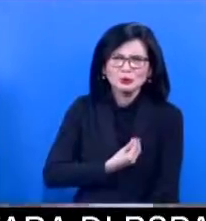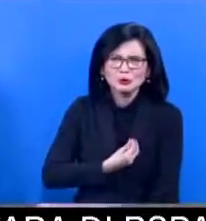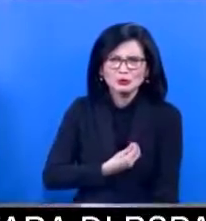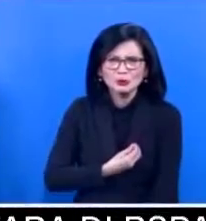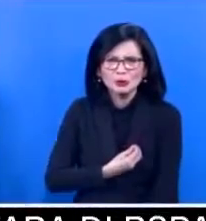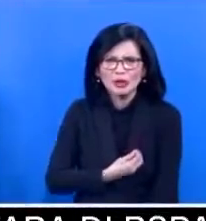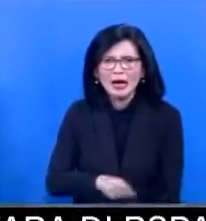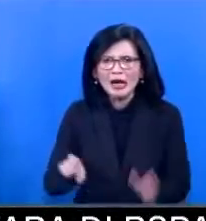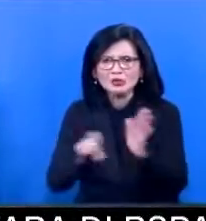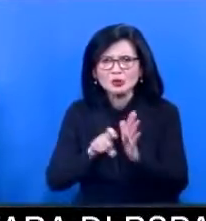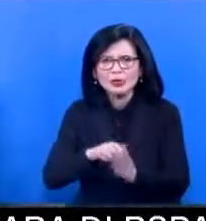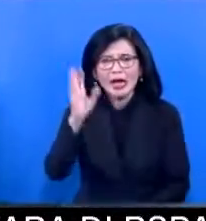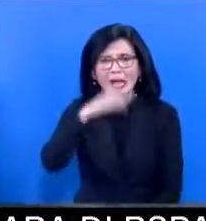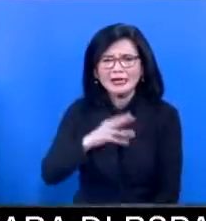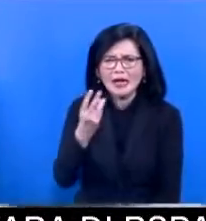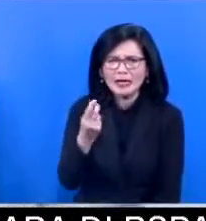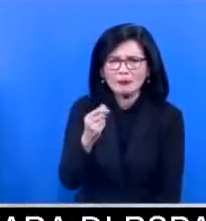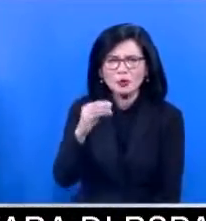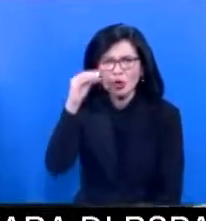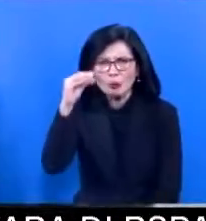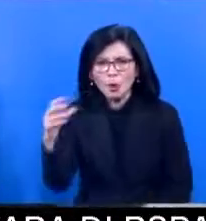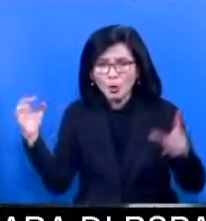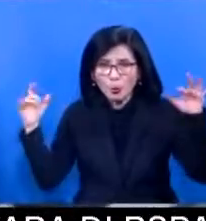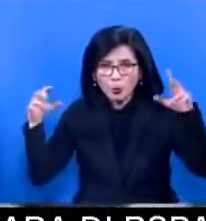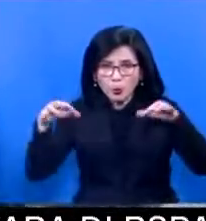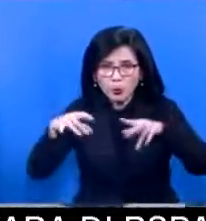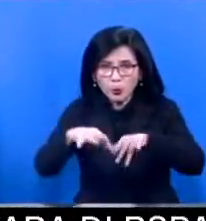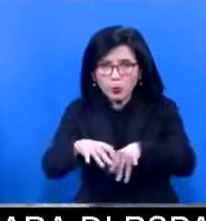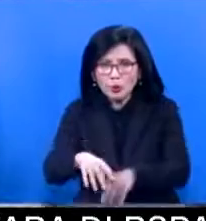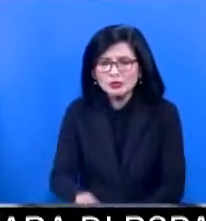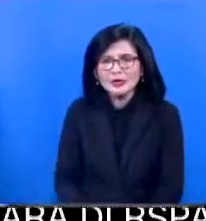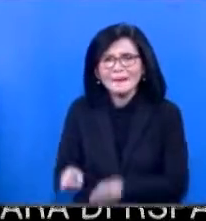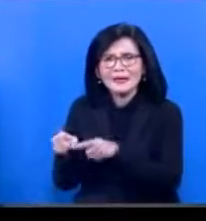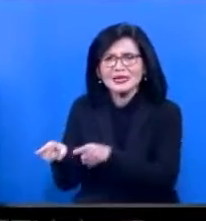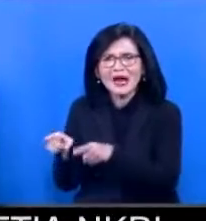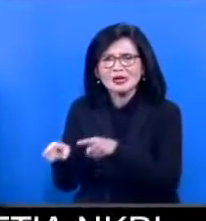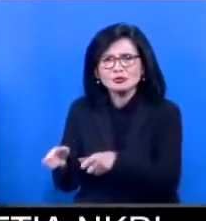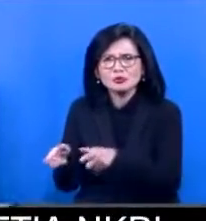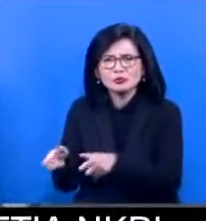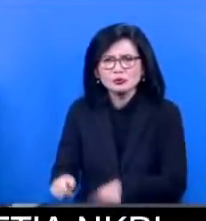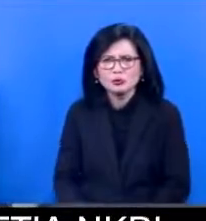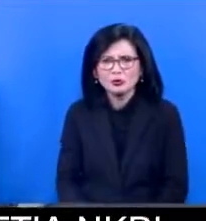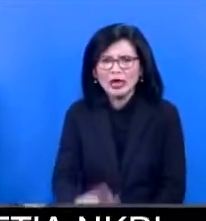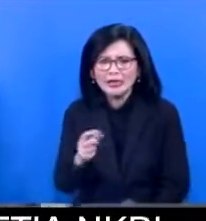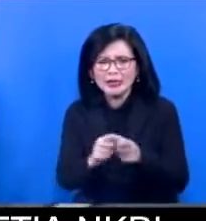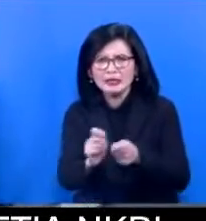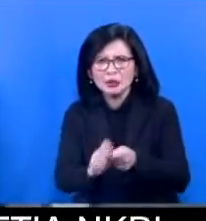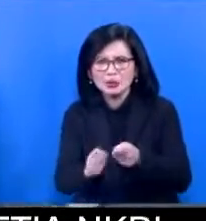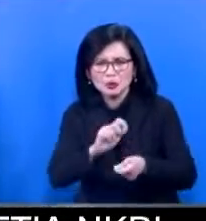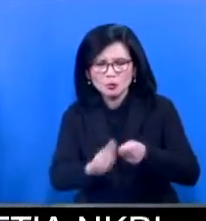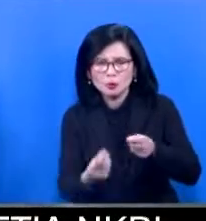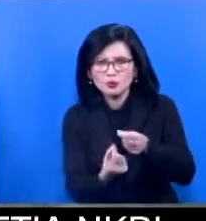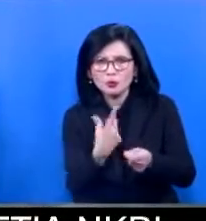seperti pada Rabu dini hari tak hanya berkerumun Mereka pun kerap mengganggu pengendara yang melintas dengan melemparkan